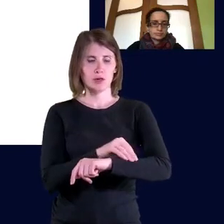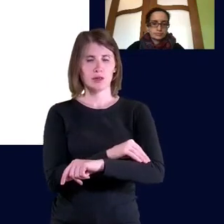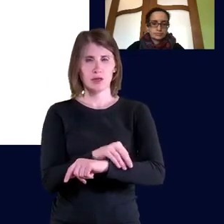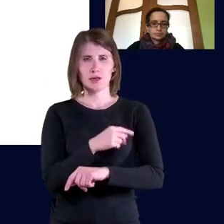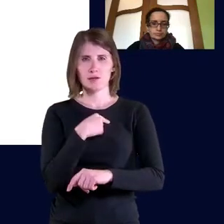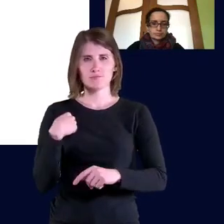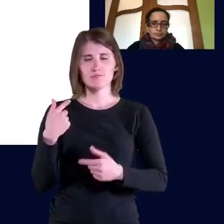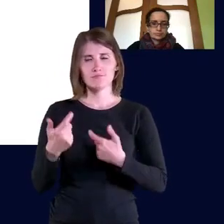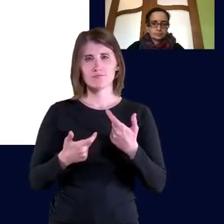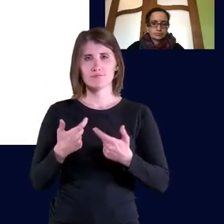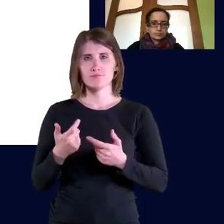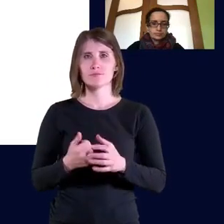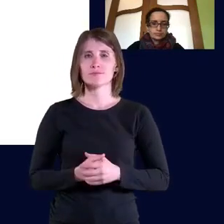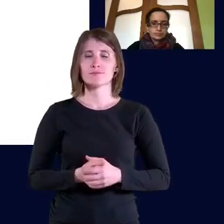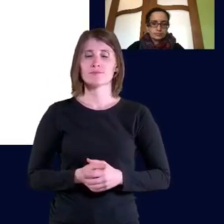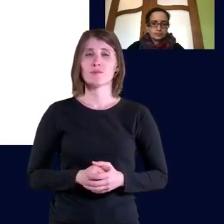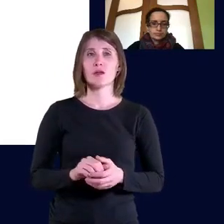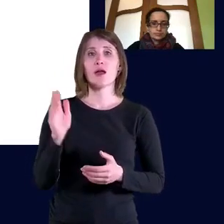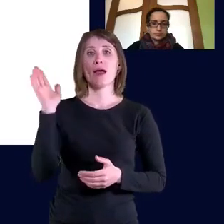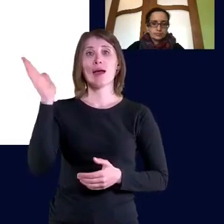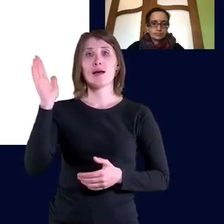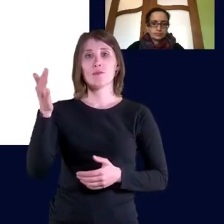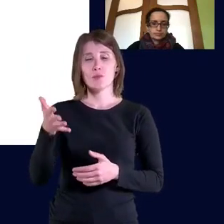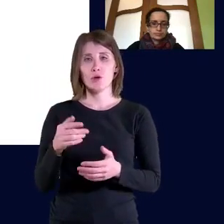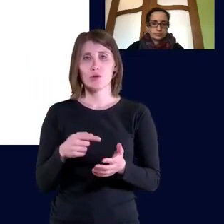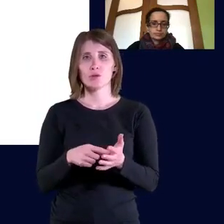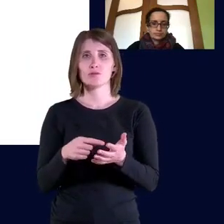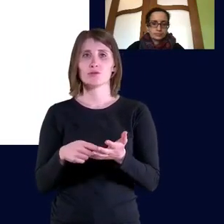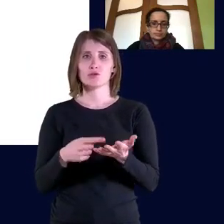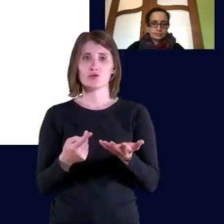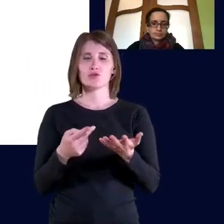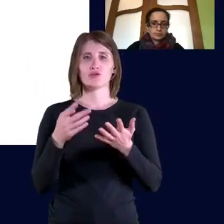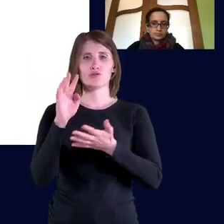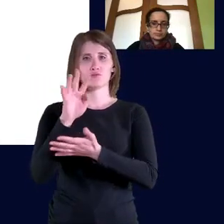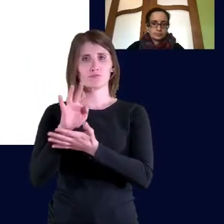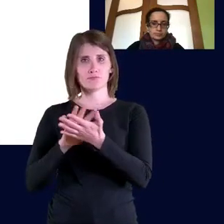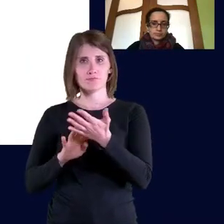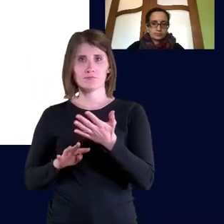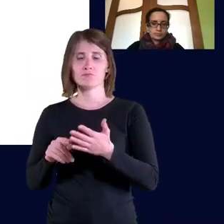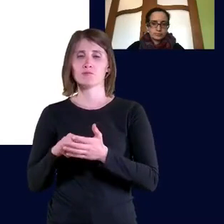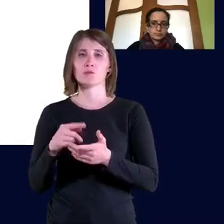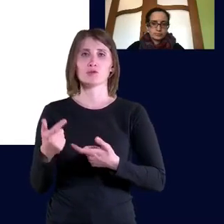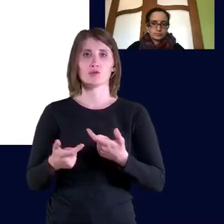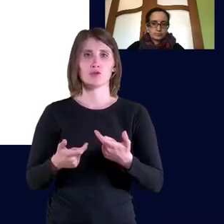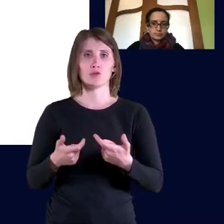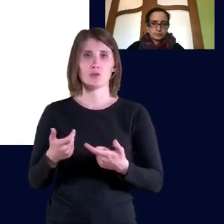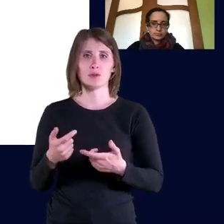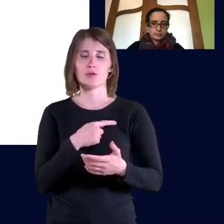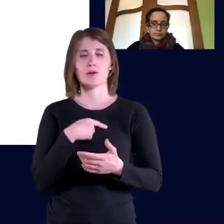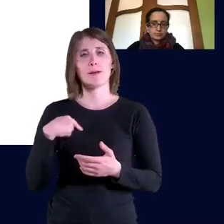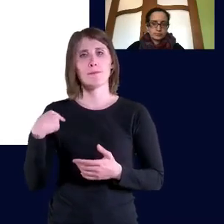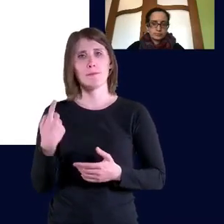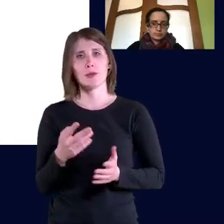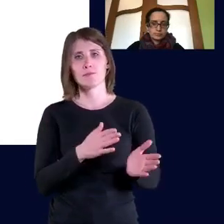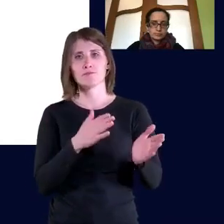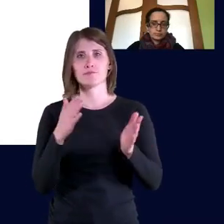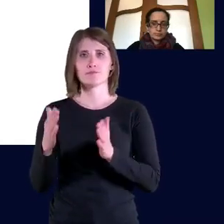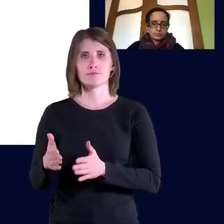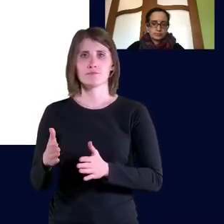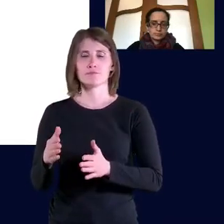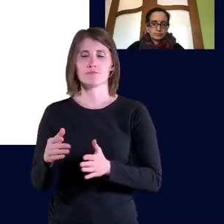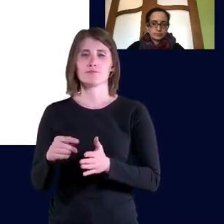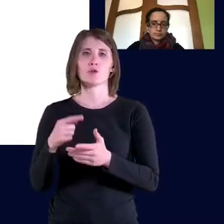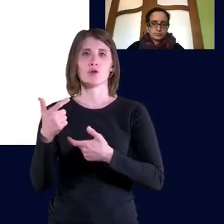i dopiero później Po sporządzeniu takiego opisu oryginalnej ilustracji przechodzimy do opisu